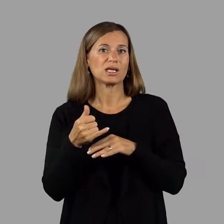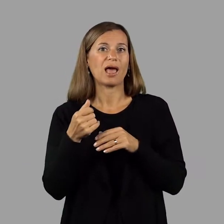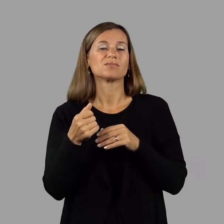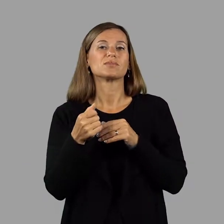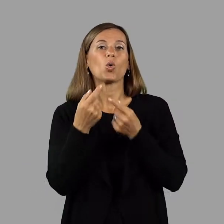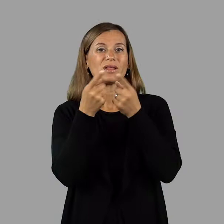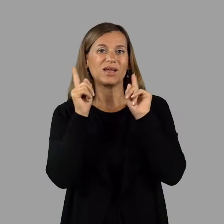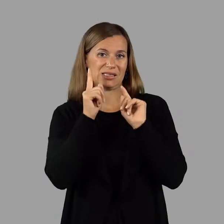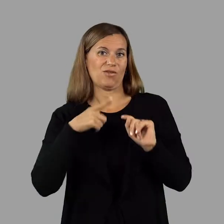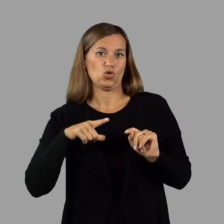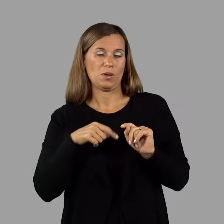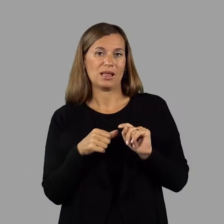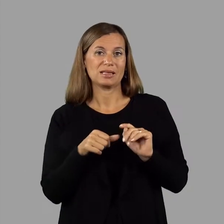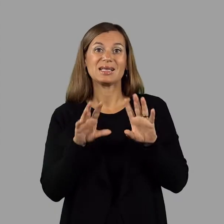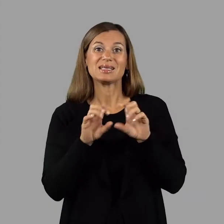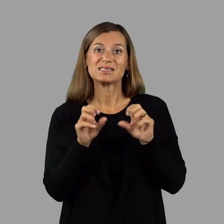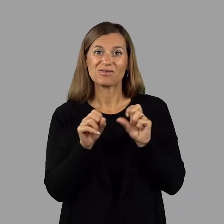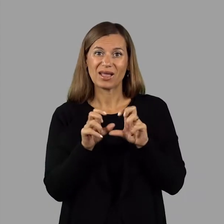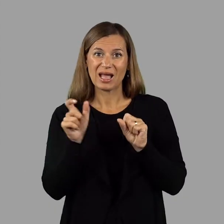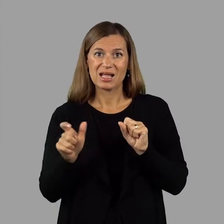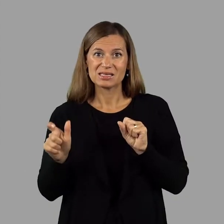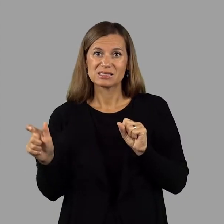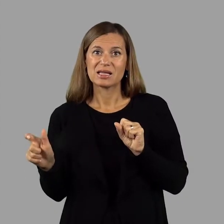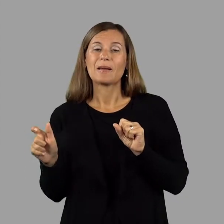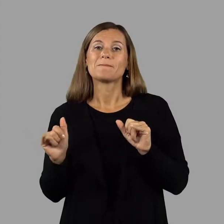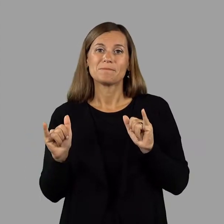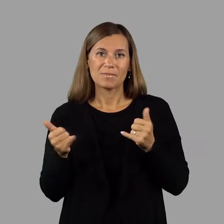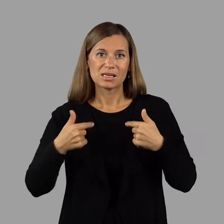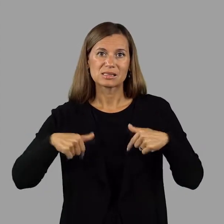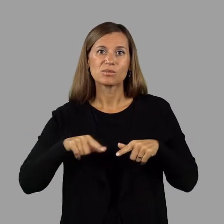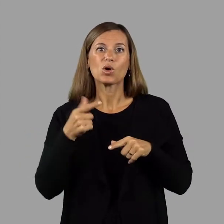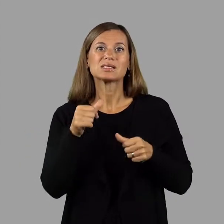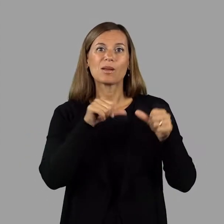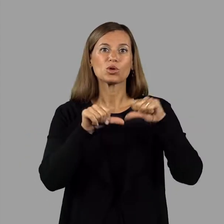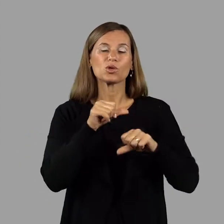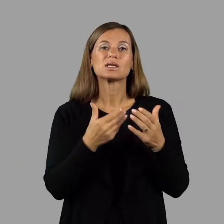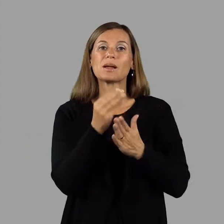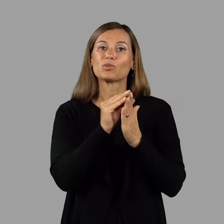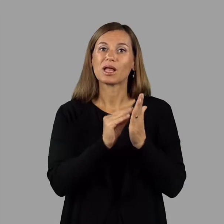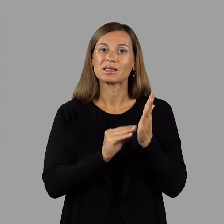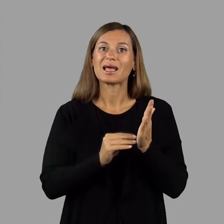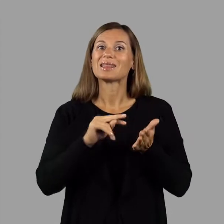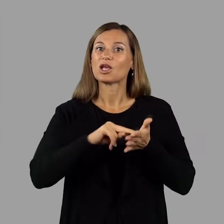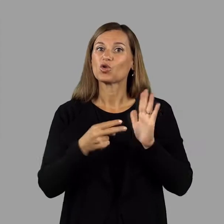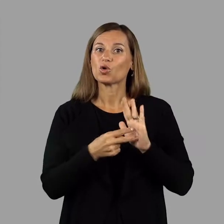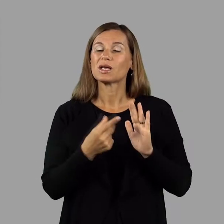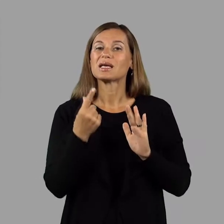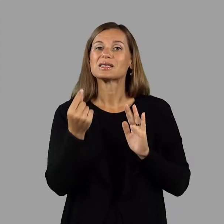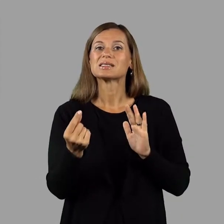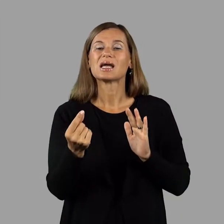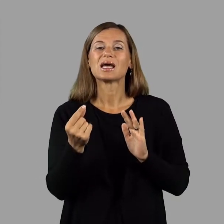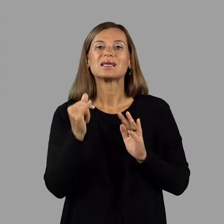Univerza v Ljubljani, kot izvajalci pa smo iz Laboratorija za podatkovne tehnologije z